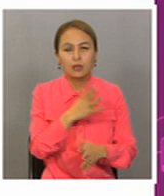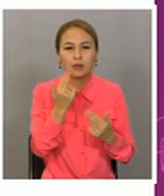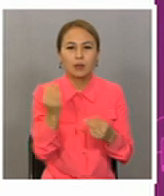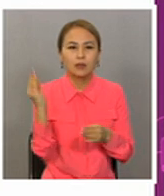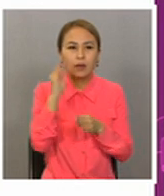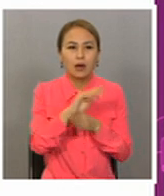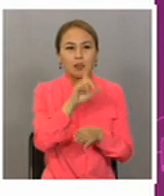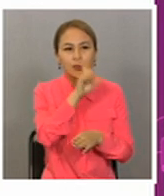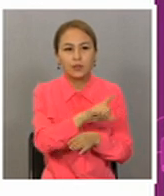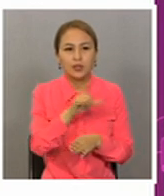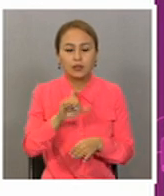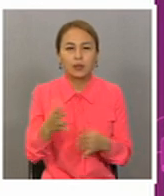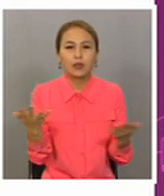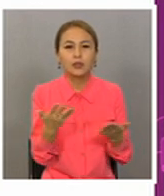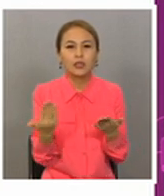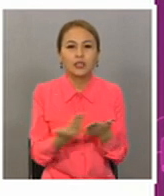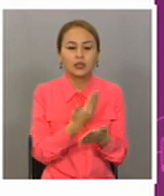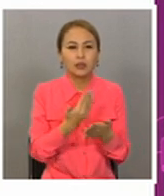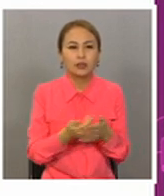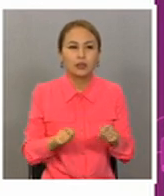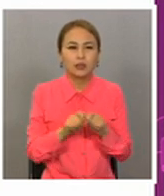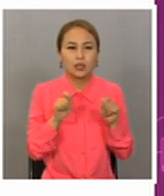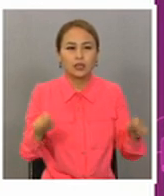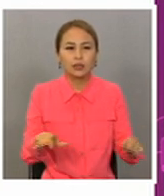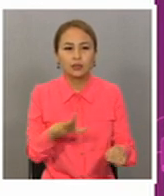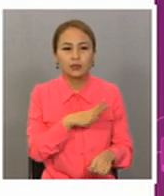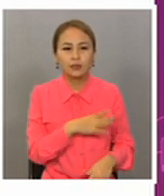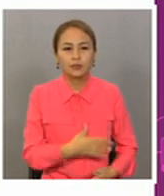адамдар қандай жаңалықтарды ашқан?